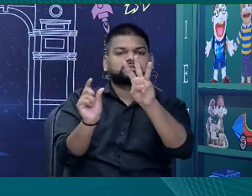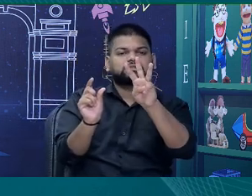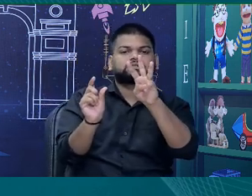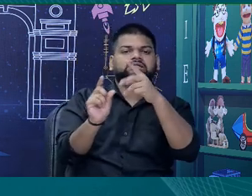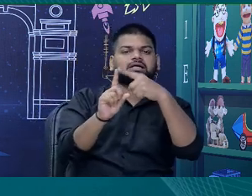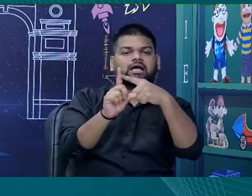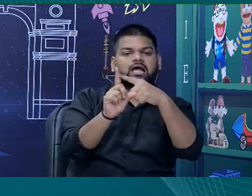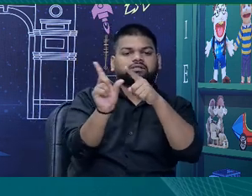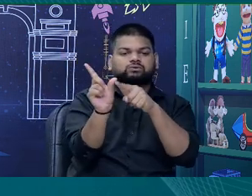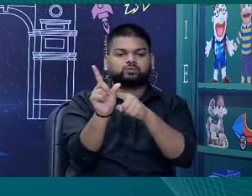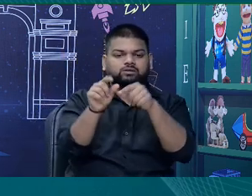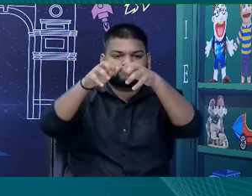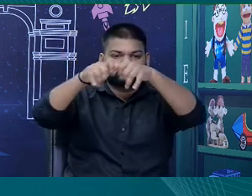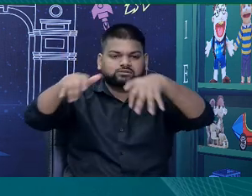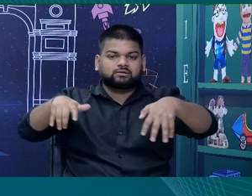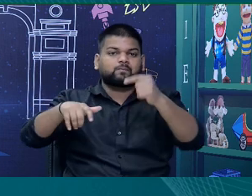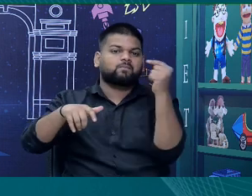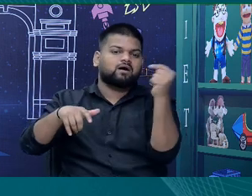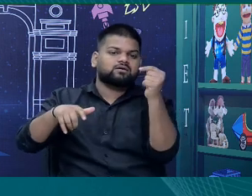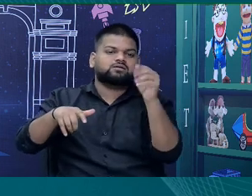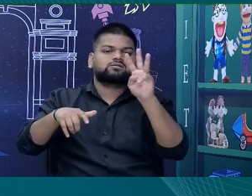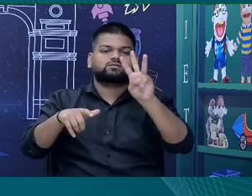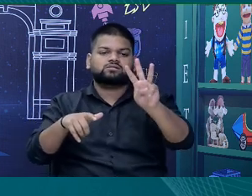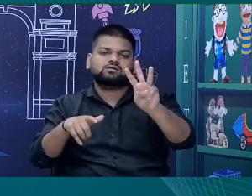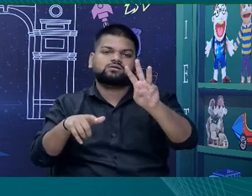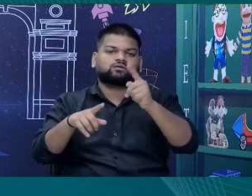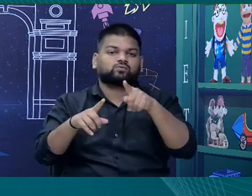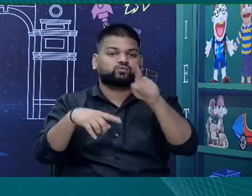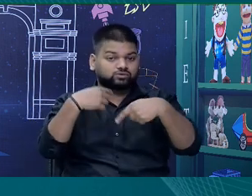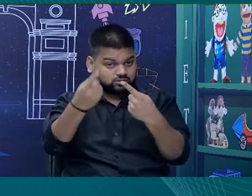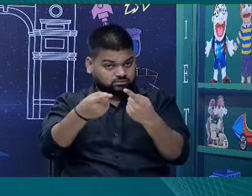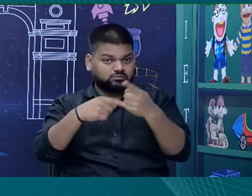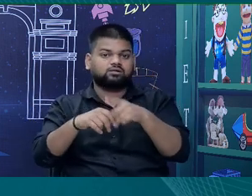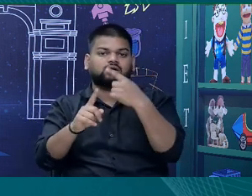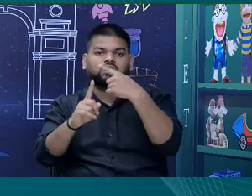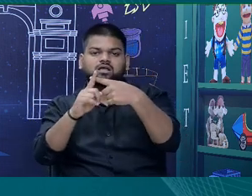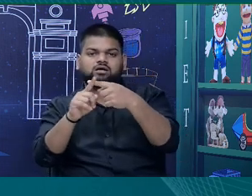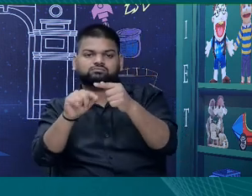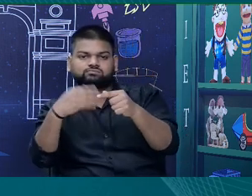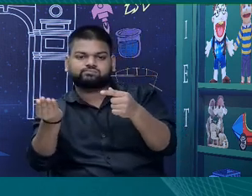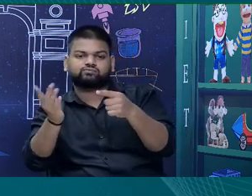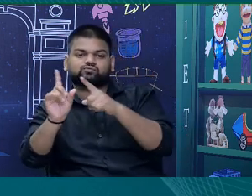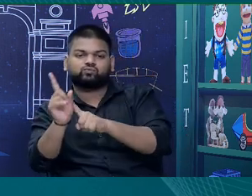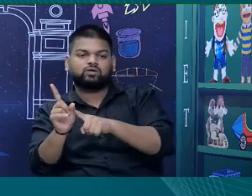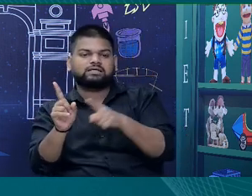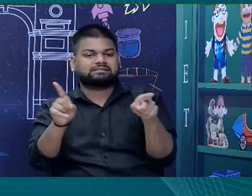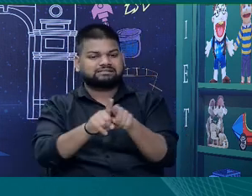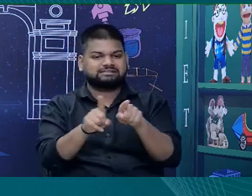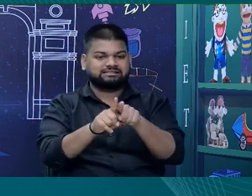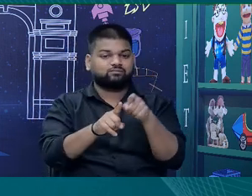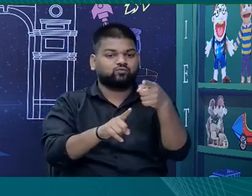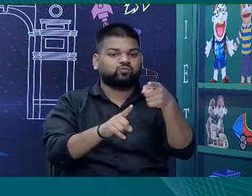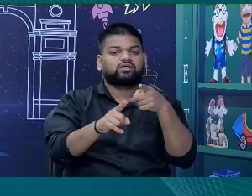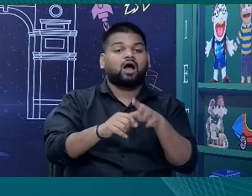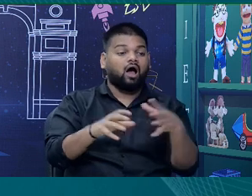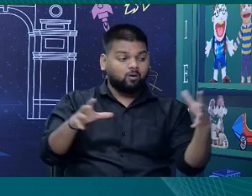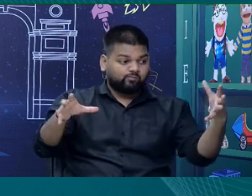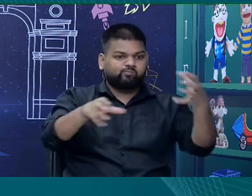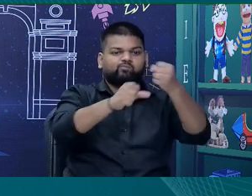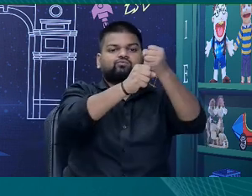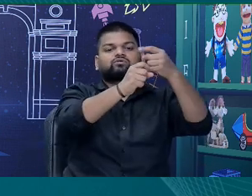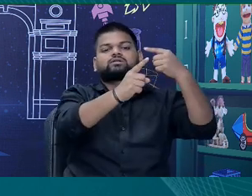दो तरह के होते हैं न्यूमेरिकल फैक्टर्स जिनको हम कॉएफिशिएंट्स कहते हैं और अलजेब्राइक फैक्टर्स जिसमें अल्फाबेट्स आते हैं तो फोर जो है आपका